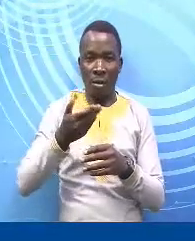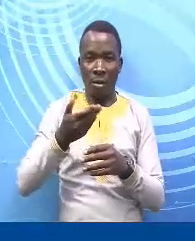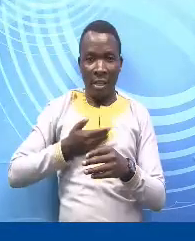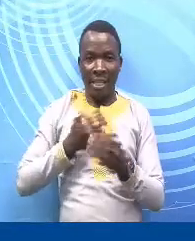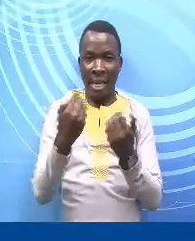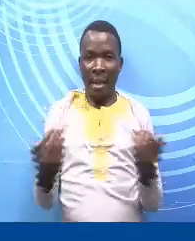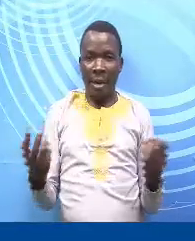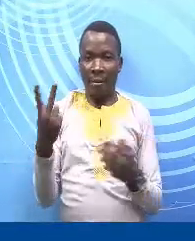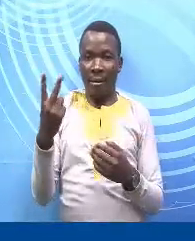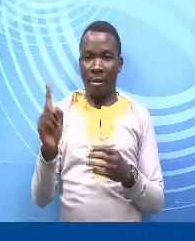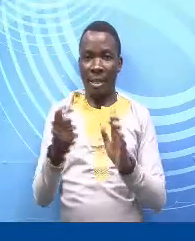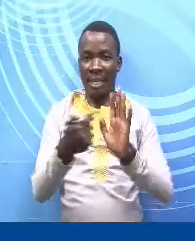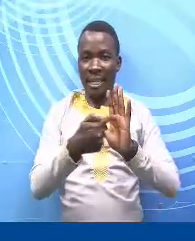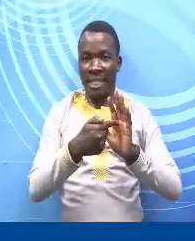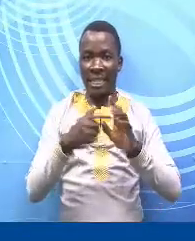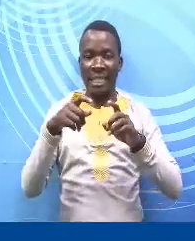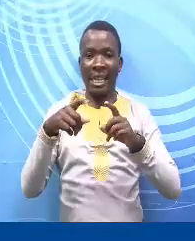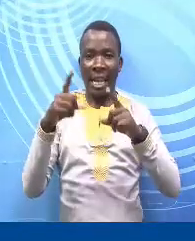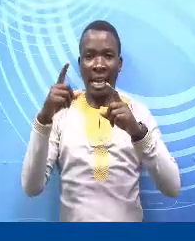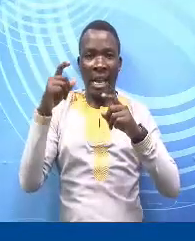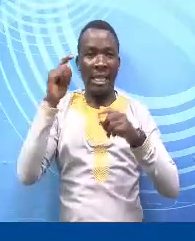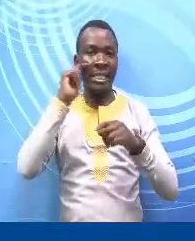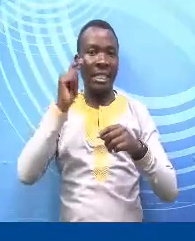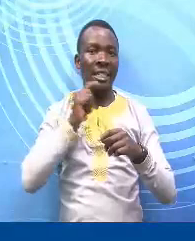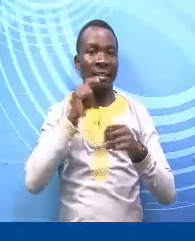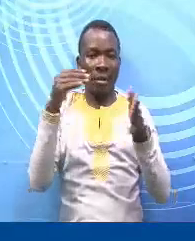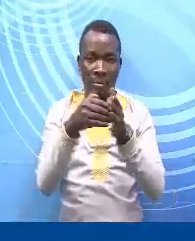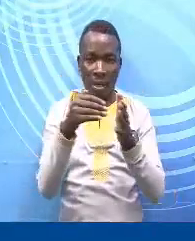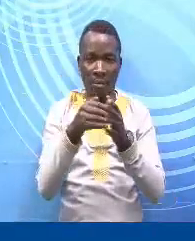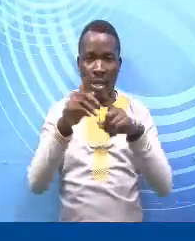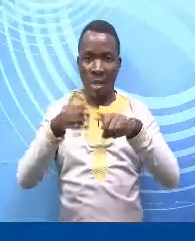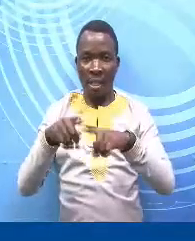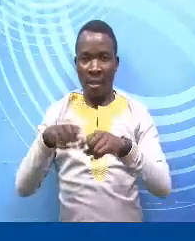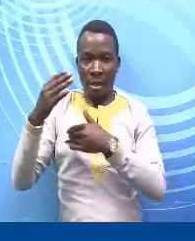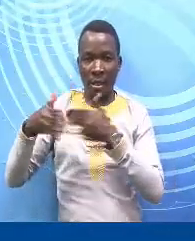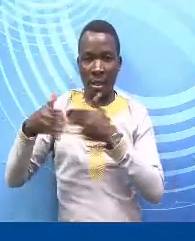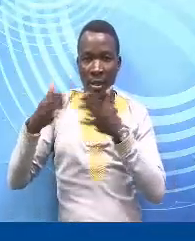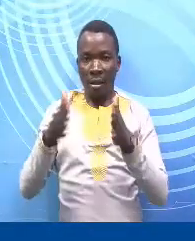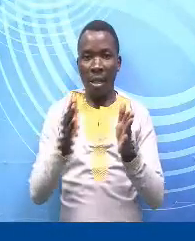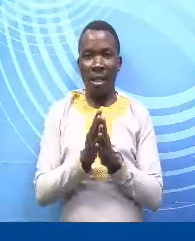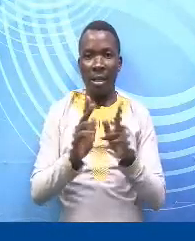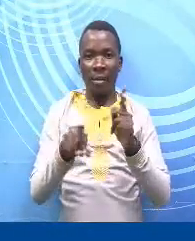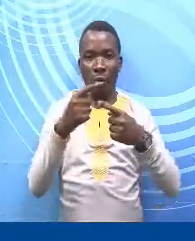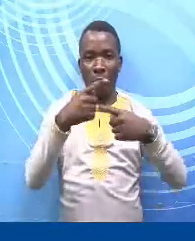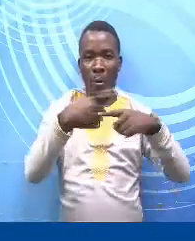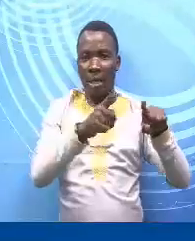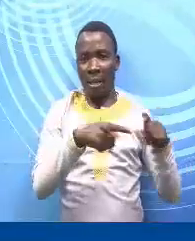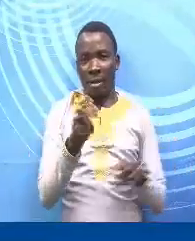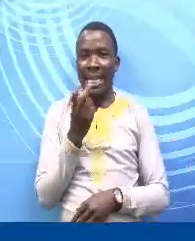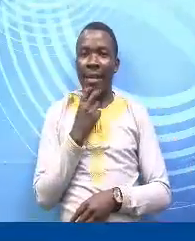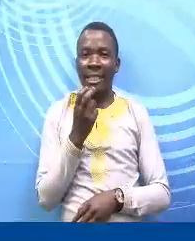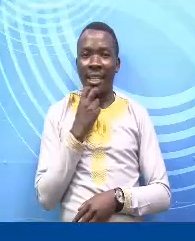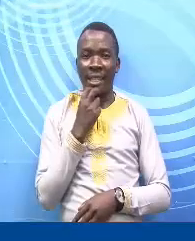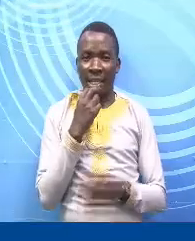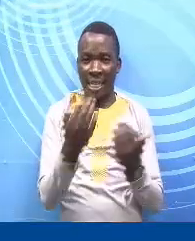abana babiri batagaragaza igitsina cyabo biri kubabangamira bitewe n'abaturanye ndetse n'abahisi n'abagenzi bagenda baseka aba